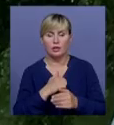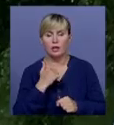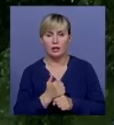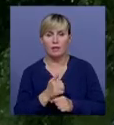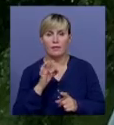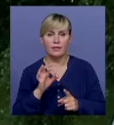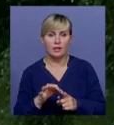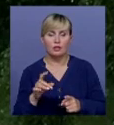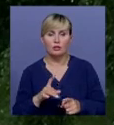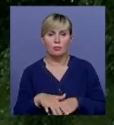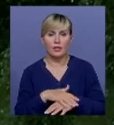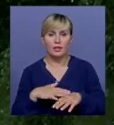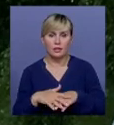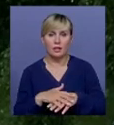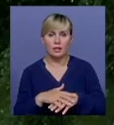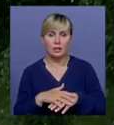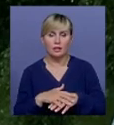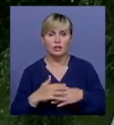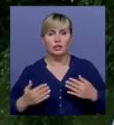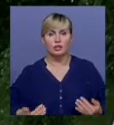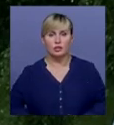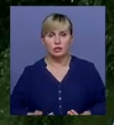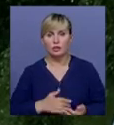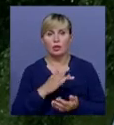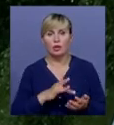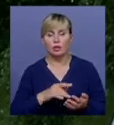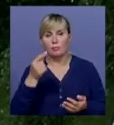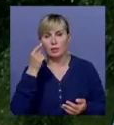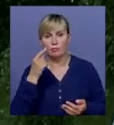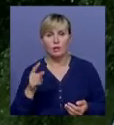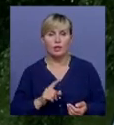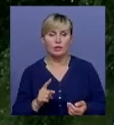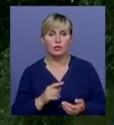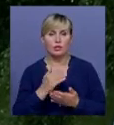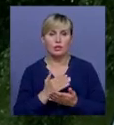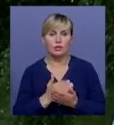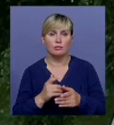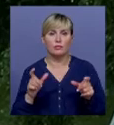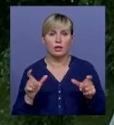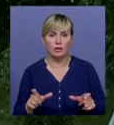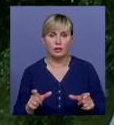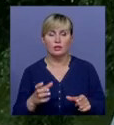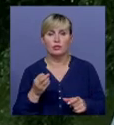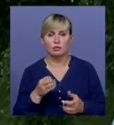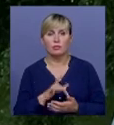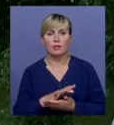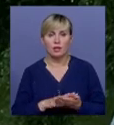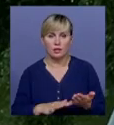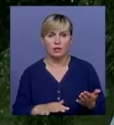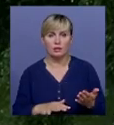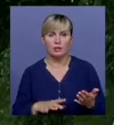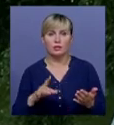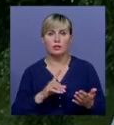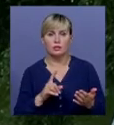чтобы население, жители города понимали, что режим карантина еще продолжается,